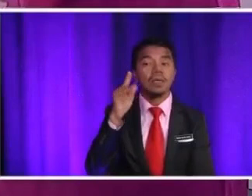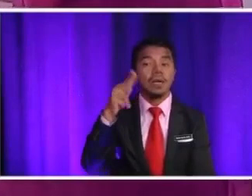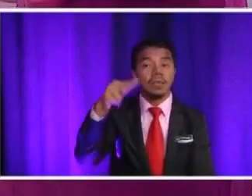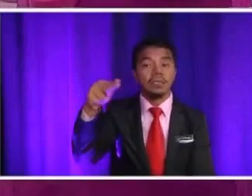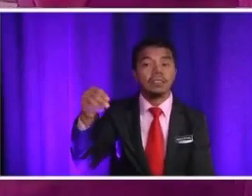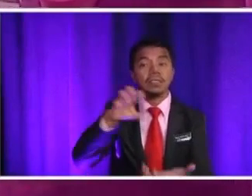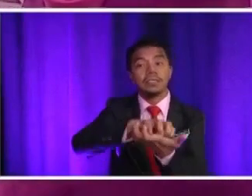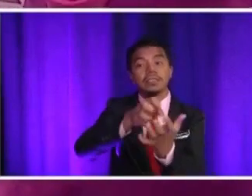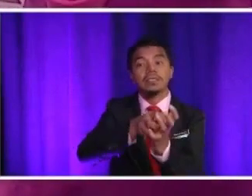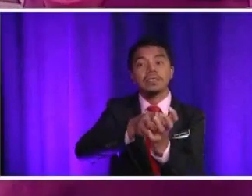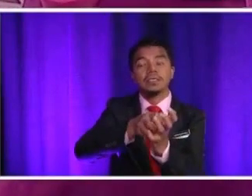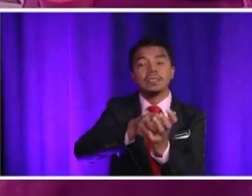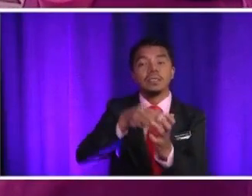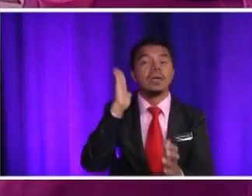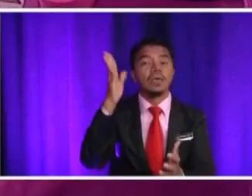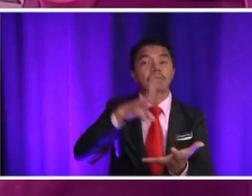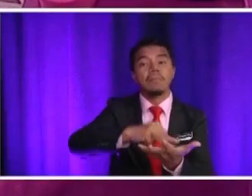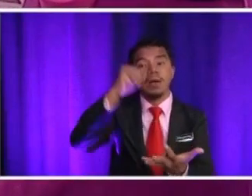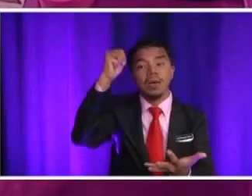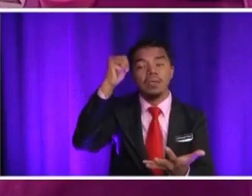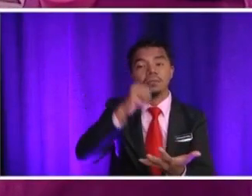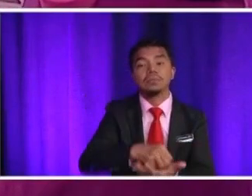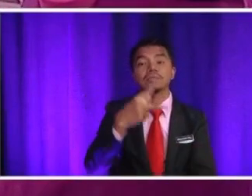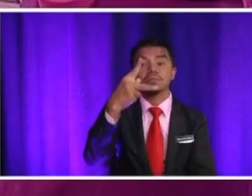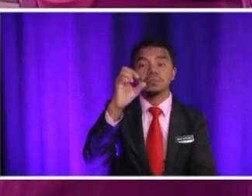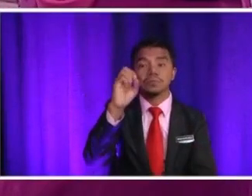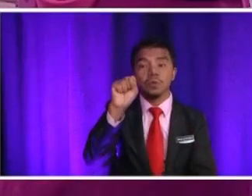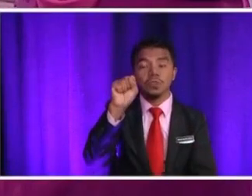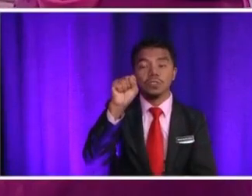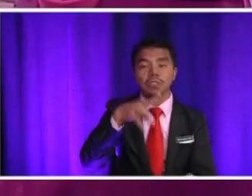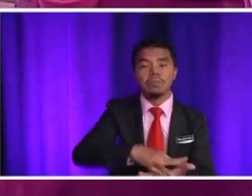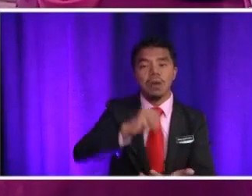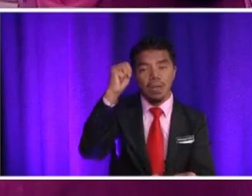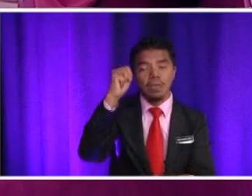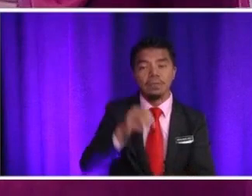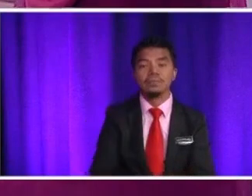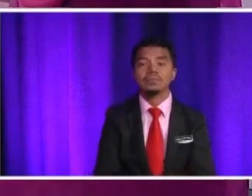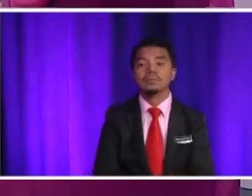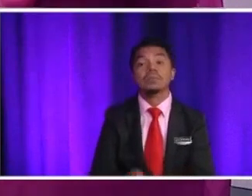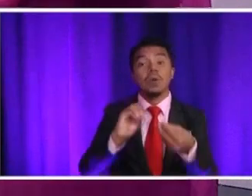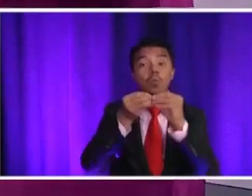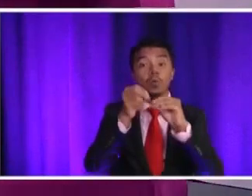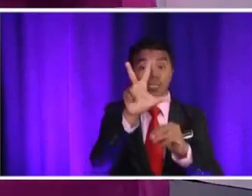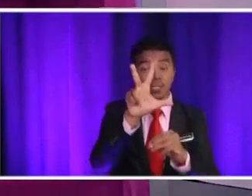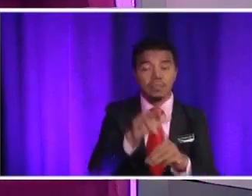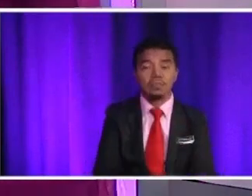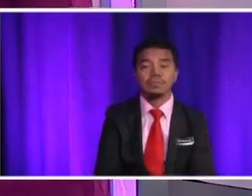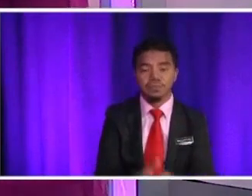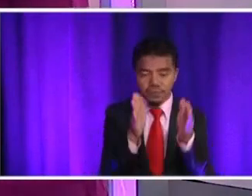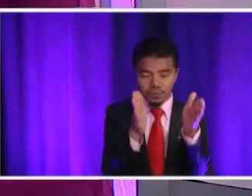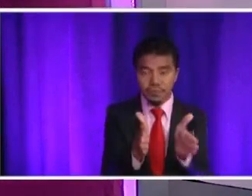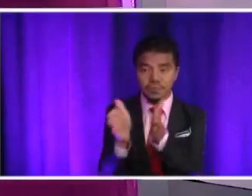kos bahan yang dibeli adalah secara runcit. Kemudian yang ketiga, susunan ayat